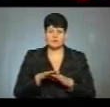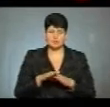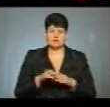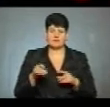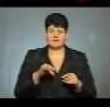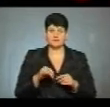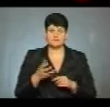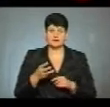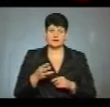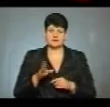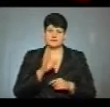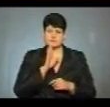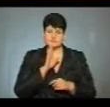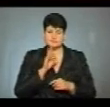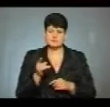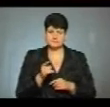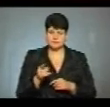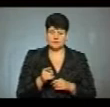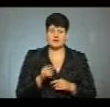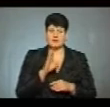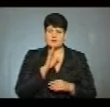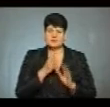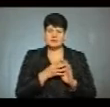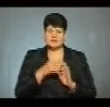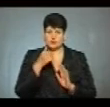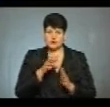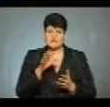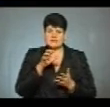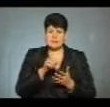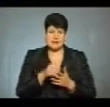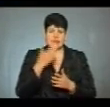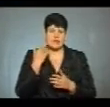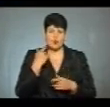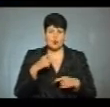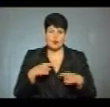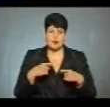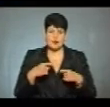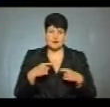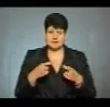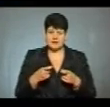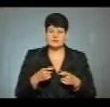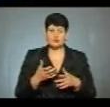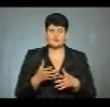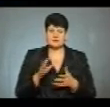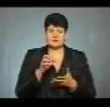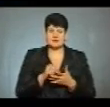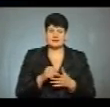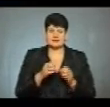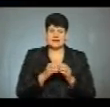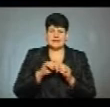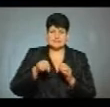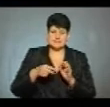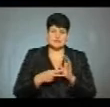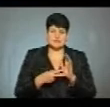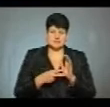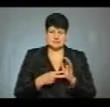13-річна гімнастка з Тернополя Аліна Літинська. Дівчина 9 років займається легкою атлетикою. Спортсменка набрала 10,7